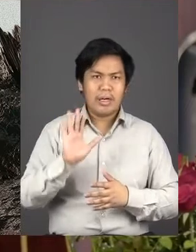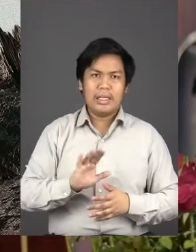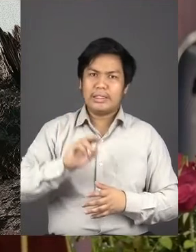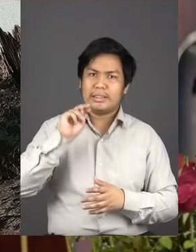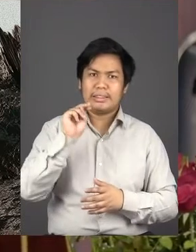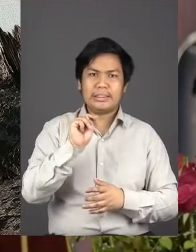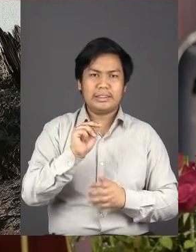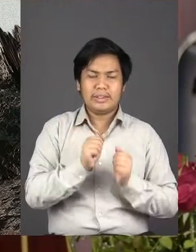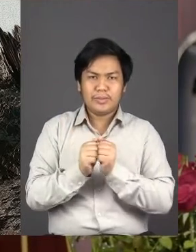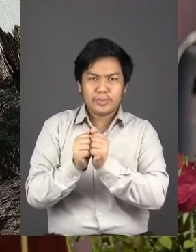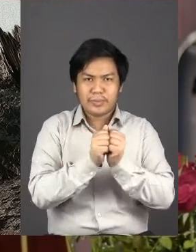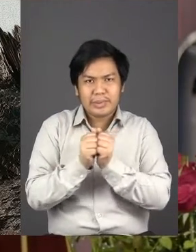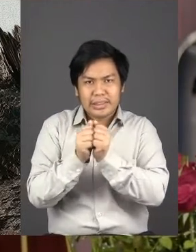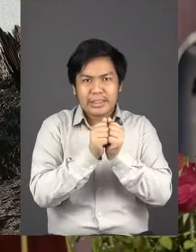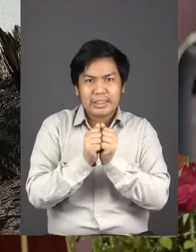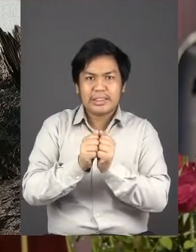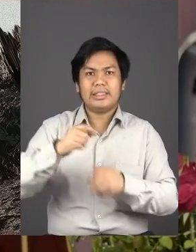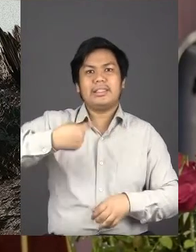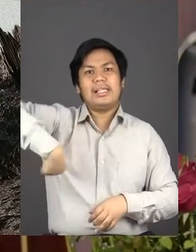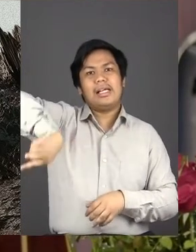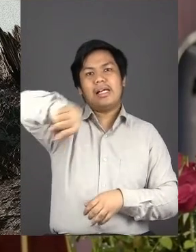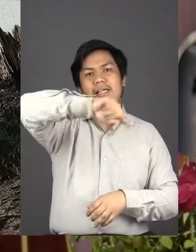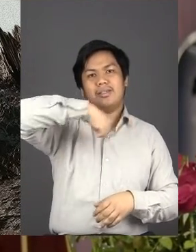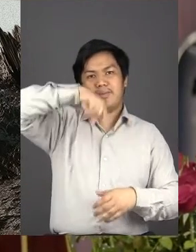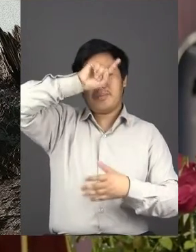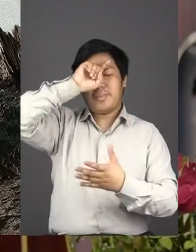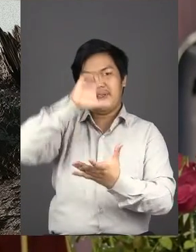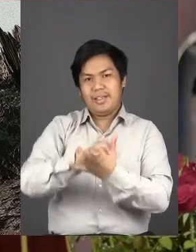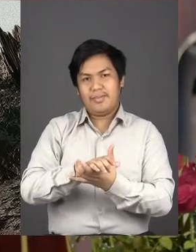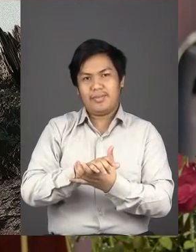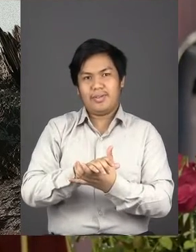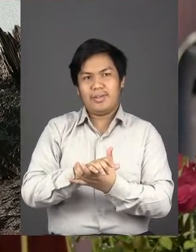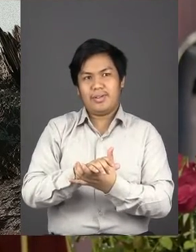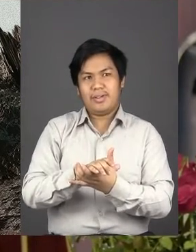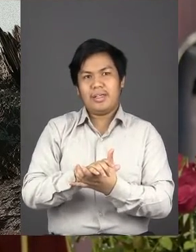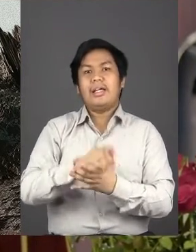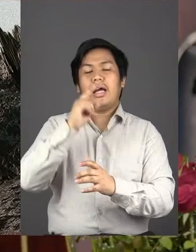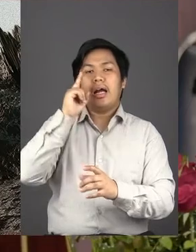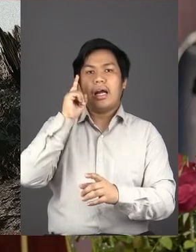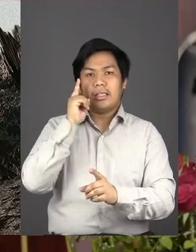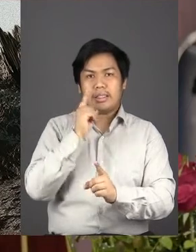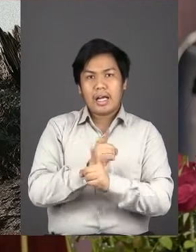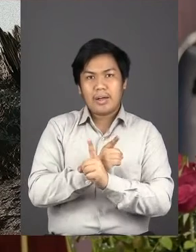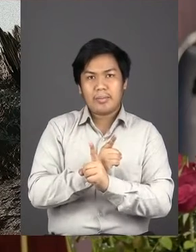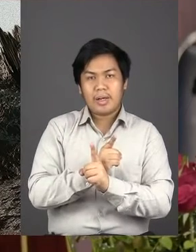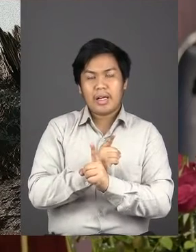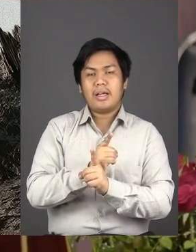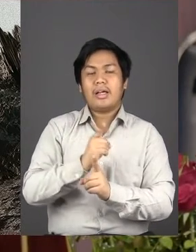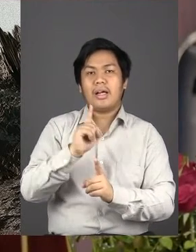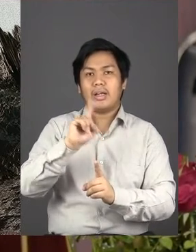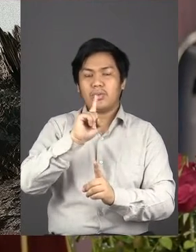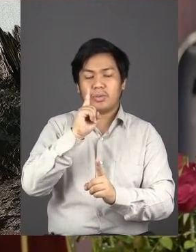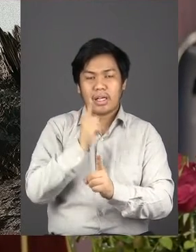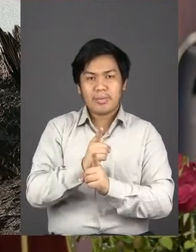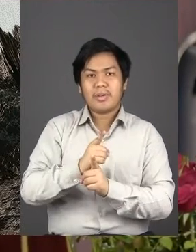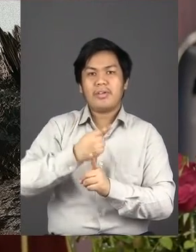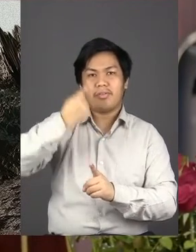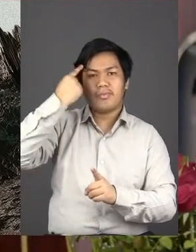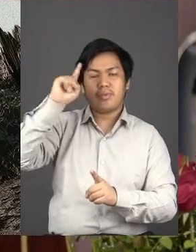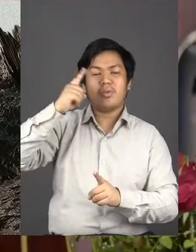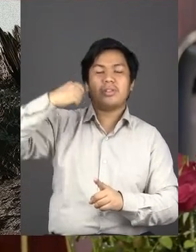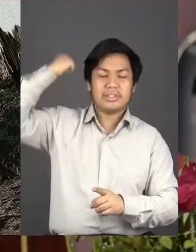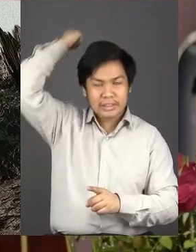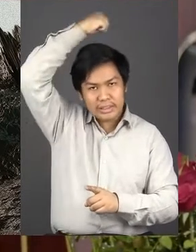be named among you, as is proper among saints.